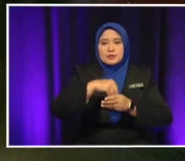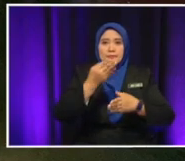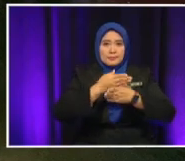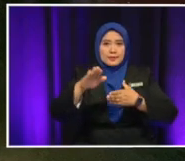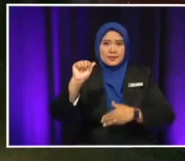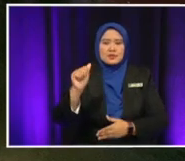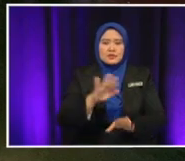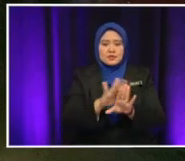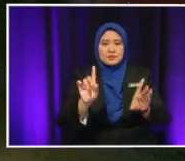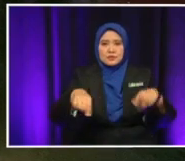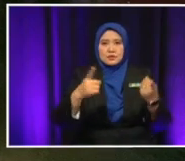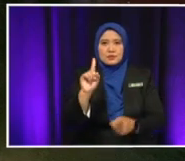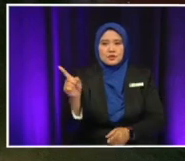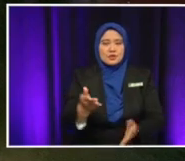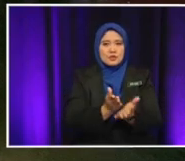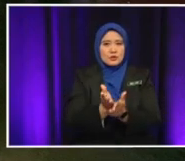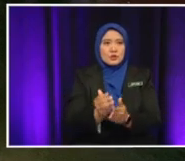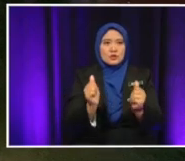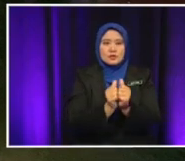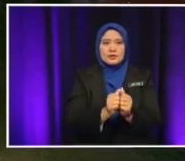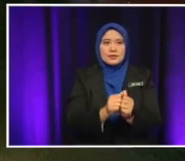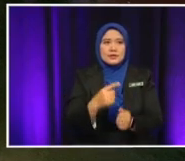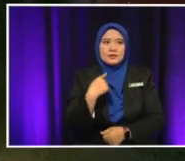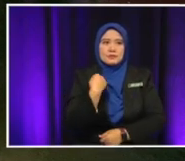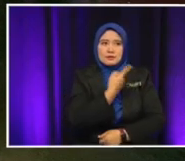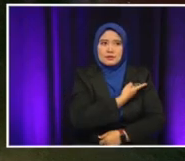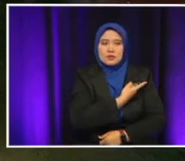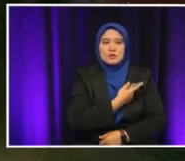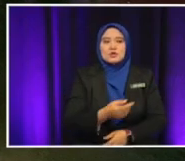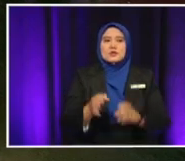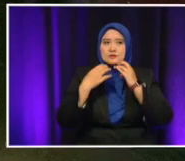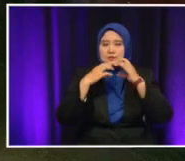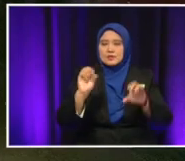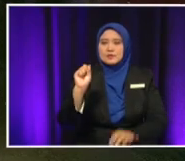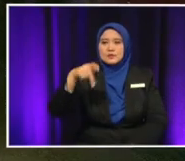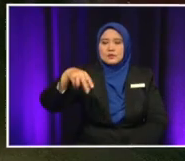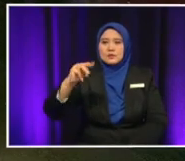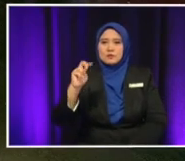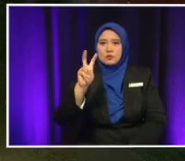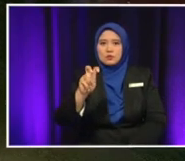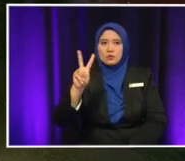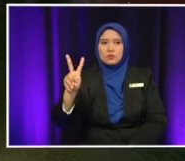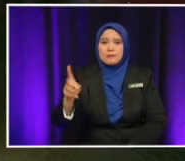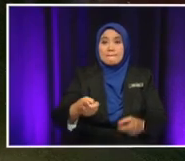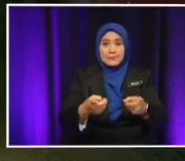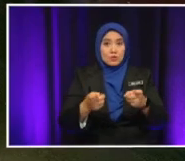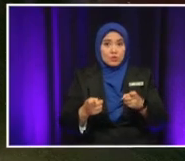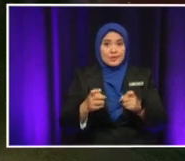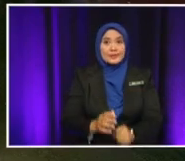ke mana-mana teruskan bersama dengan kami pastinya dalam sukses SBM 2022 pecutan